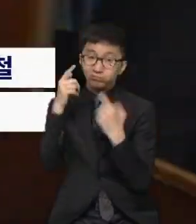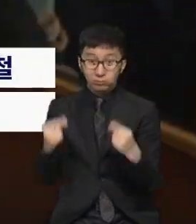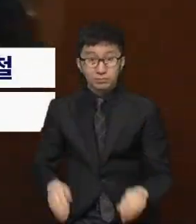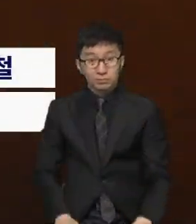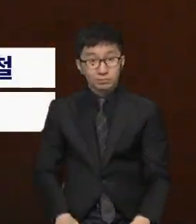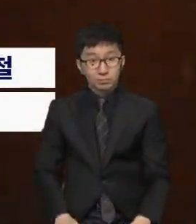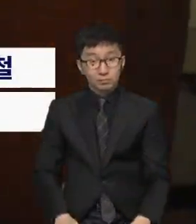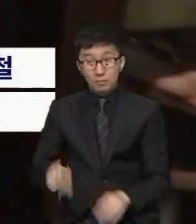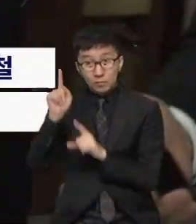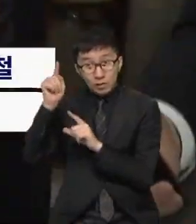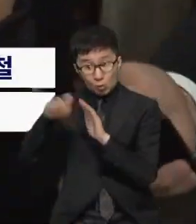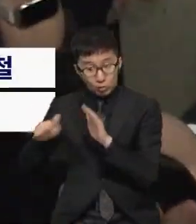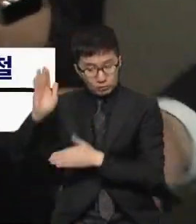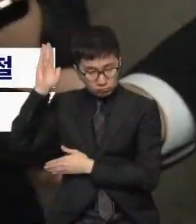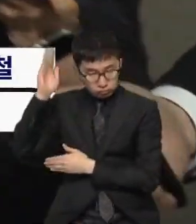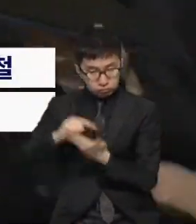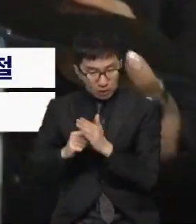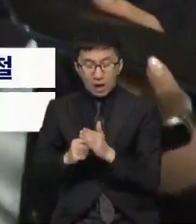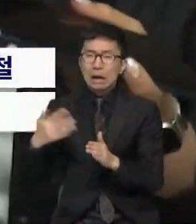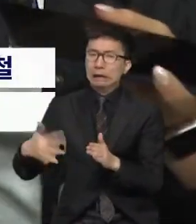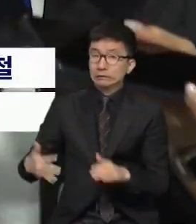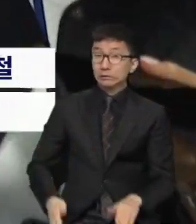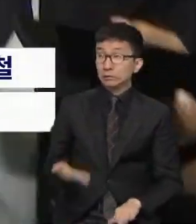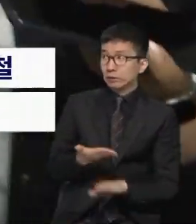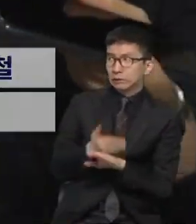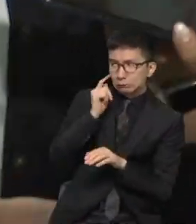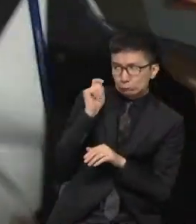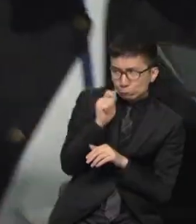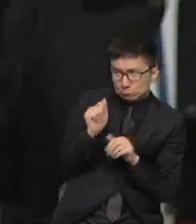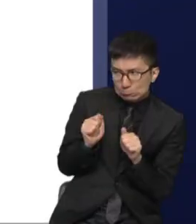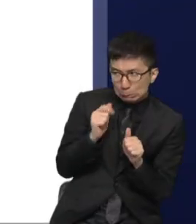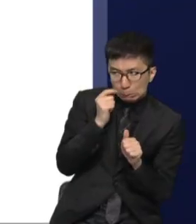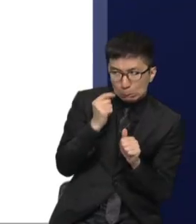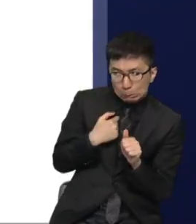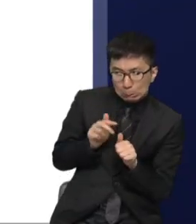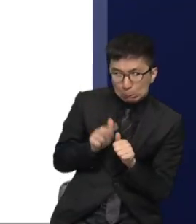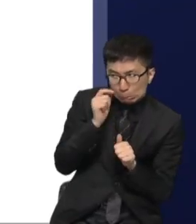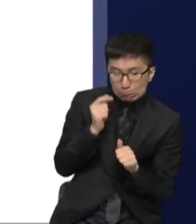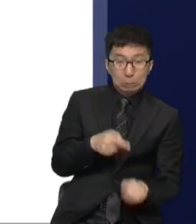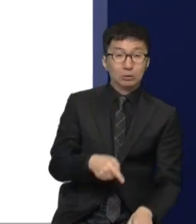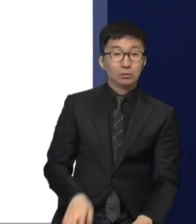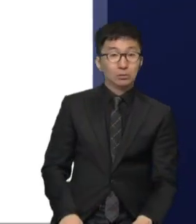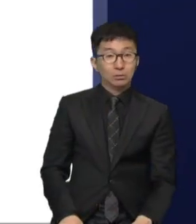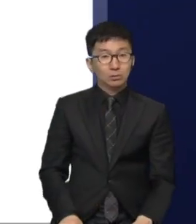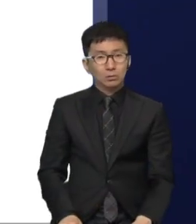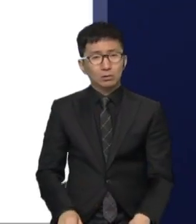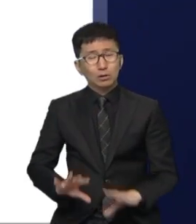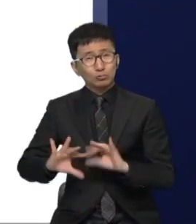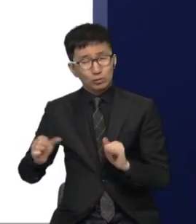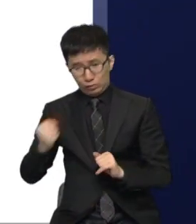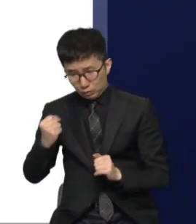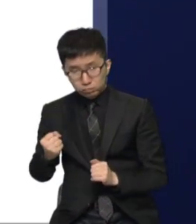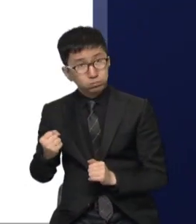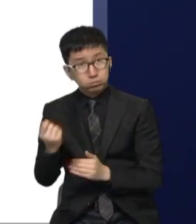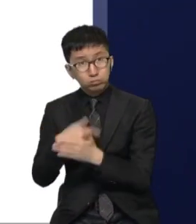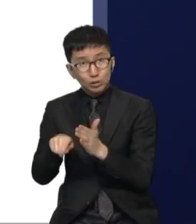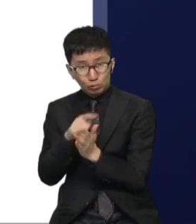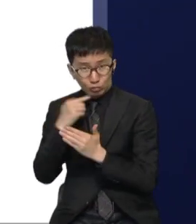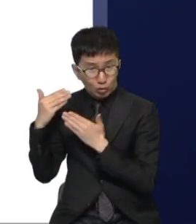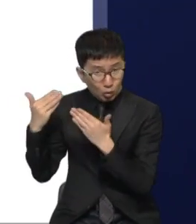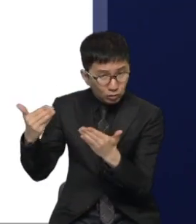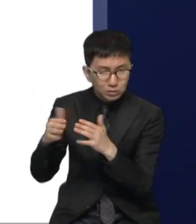의사를 밝히지 않았는데도 다른 의원들이 선뜻 나서지 못하는 모양새인데 당을 구해보겠다고 몸 던지는 사람 없고